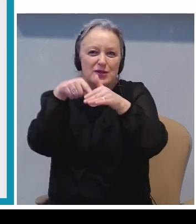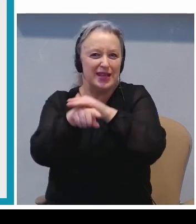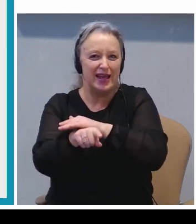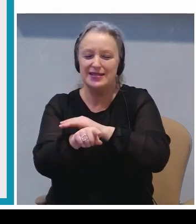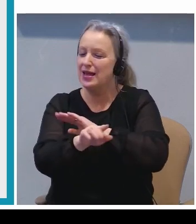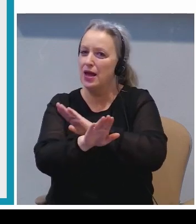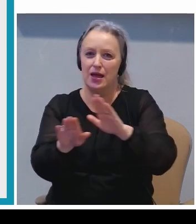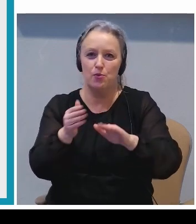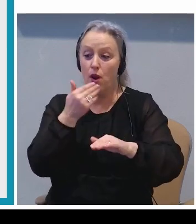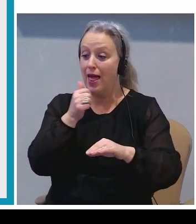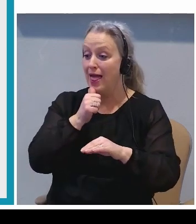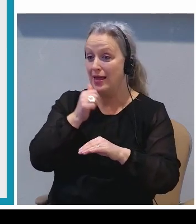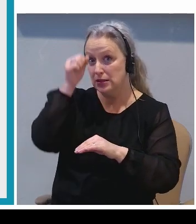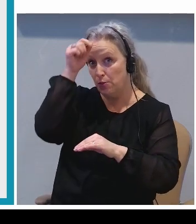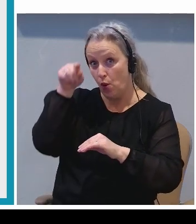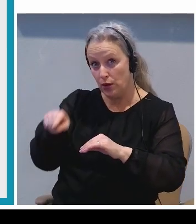Eesti poisi puhul,